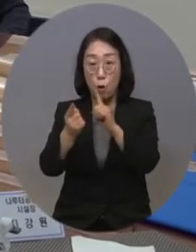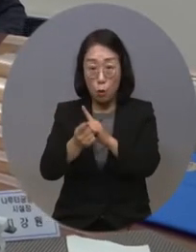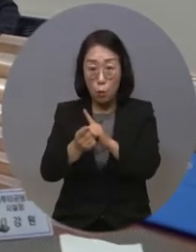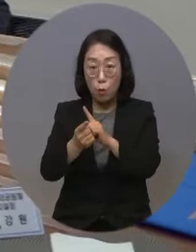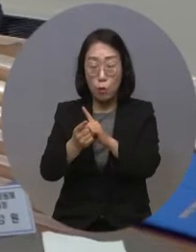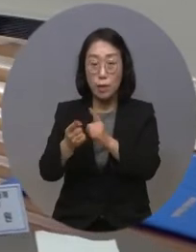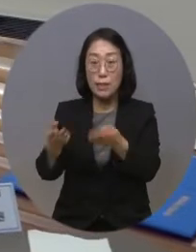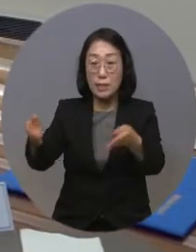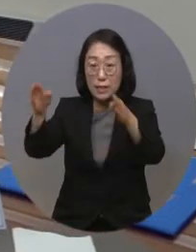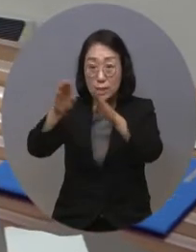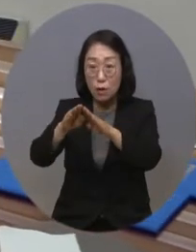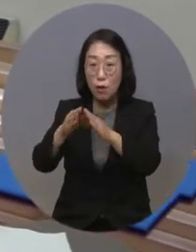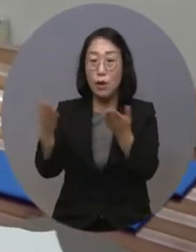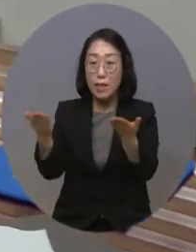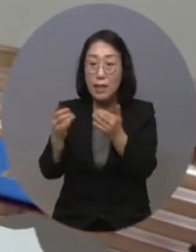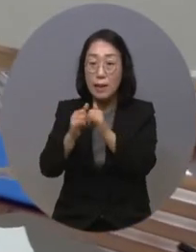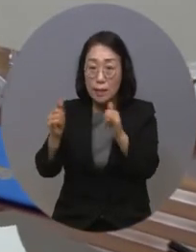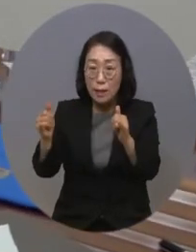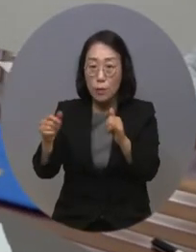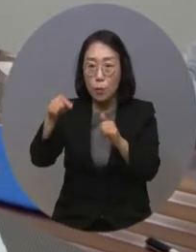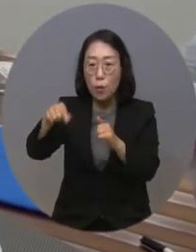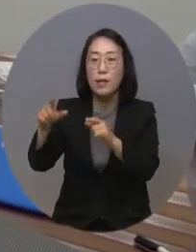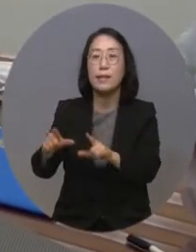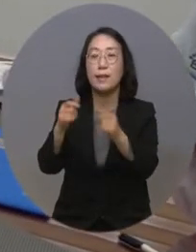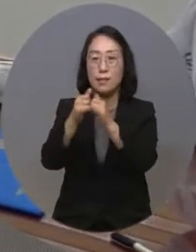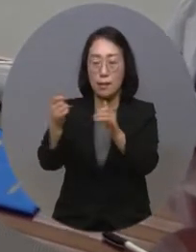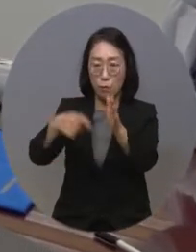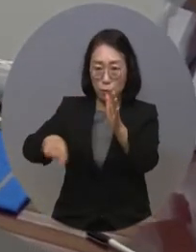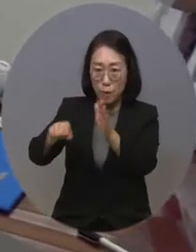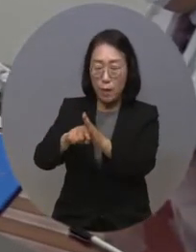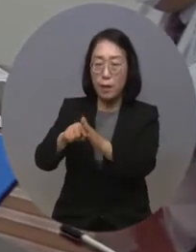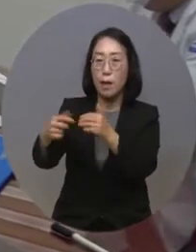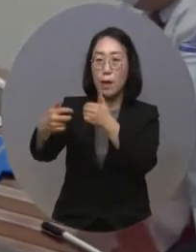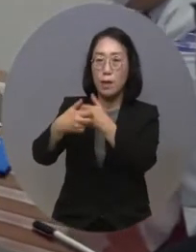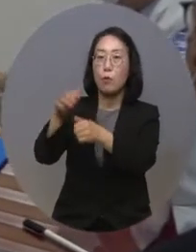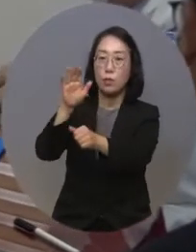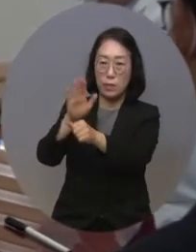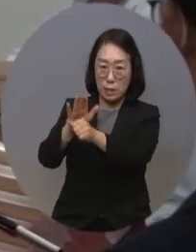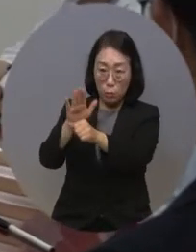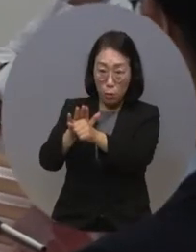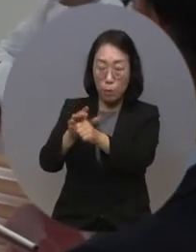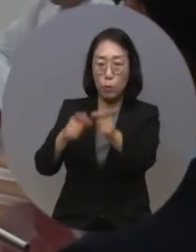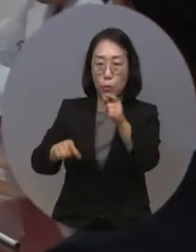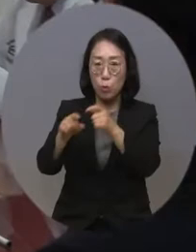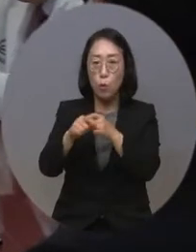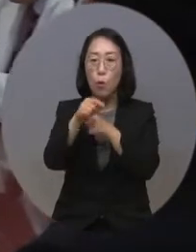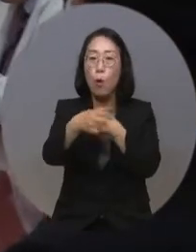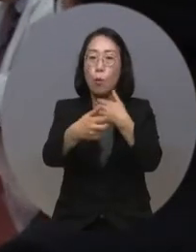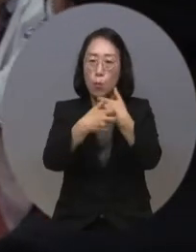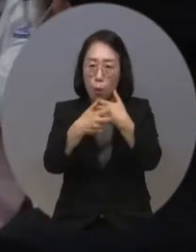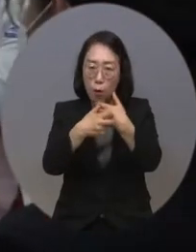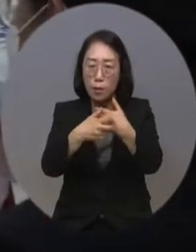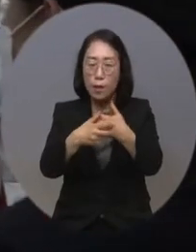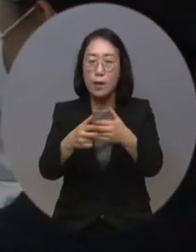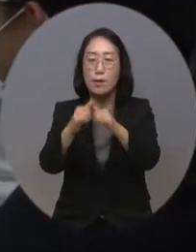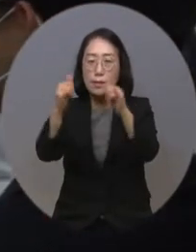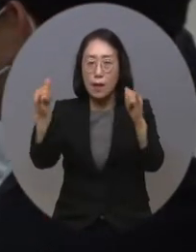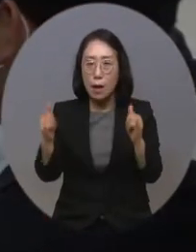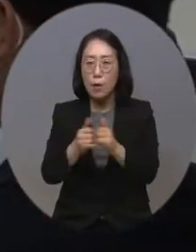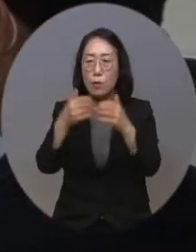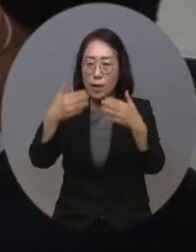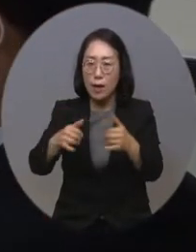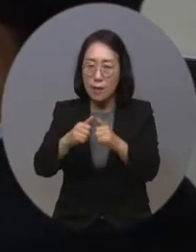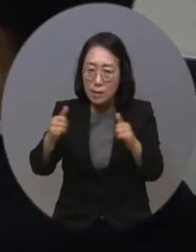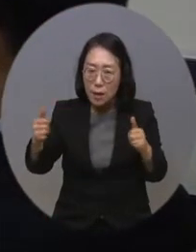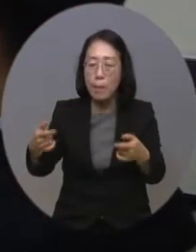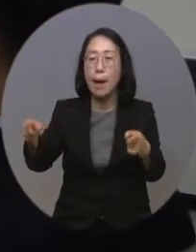및 시설 종사자를 위한 의료지원, 의정부 성모병원 교직원이 사회적 약자와 함께하는